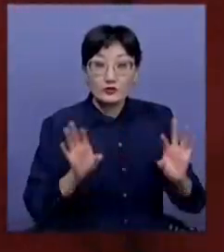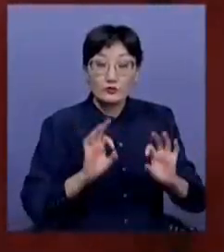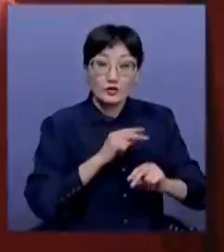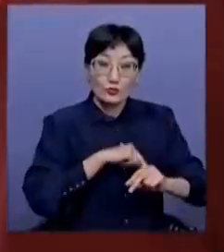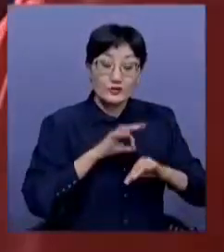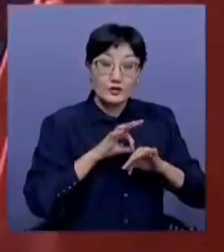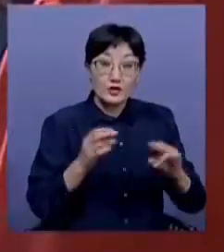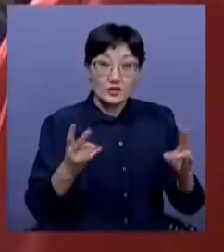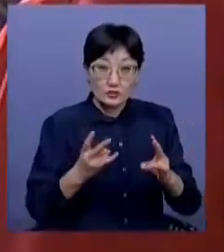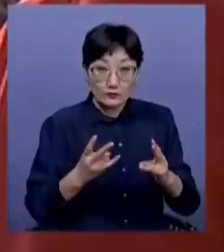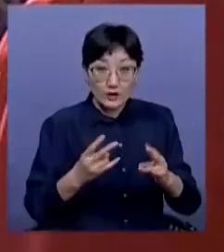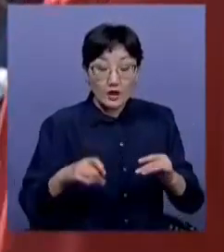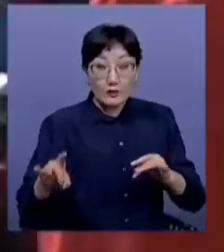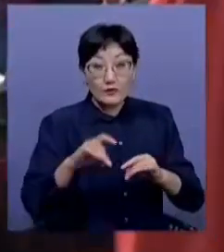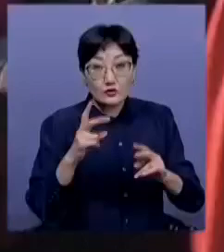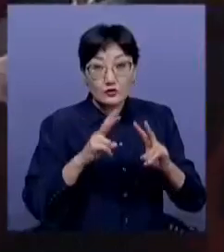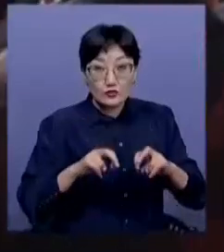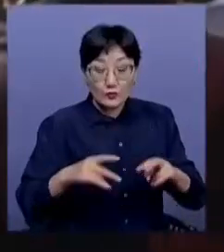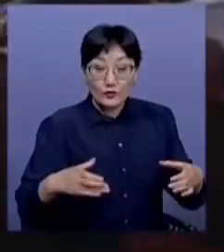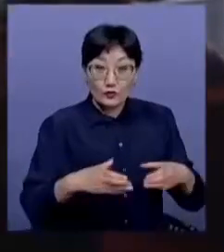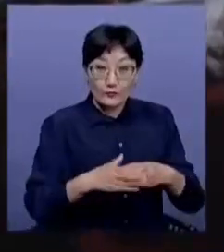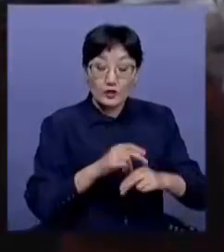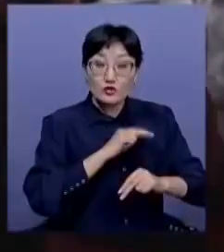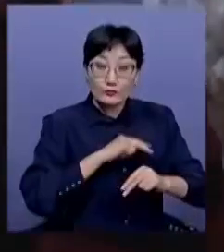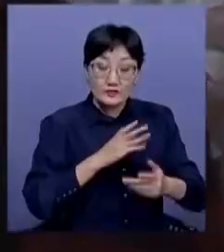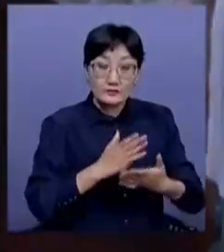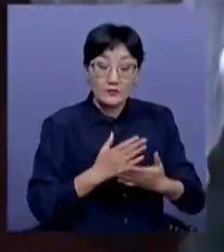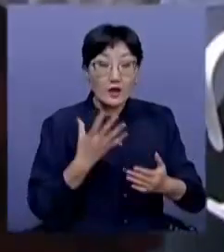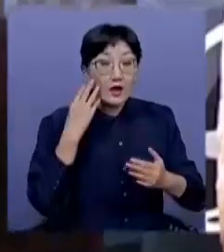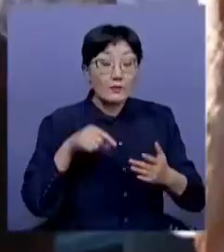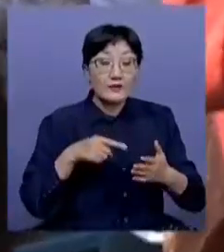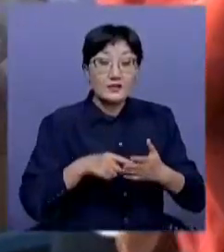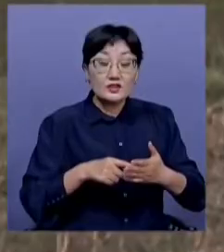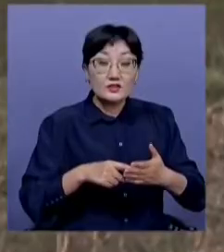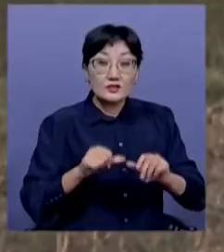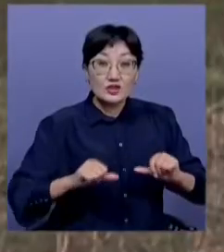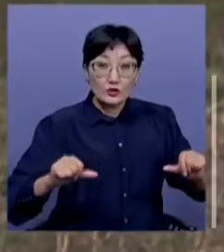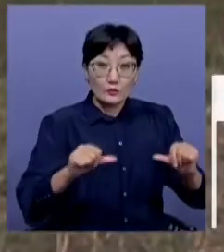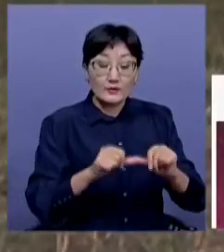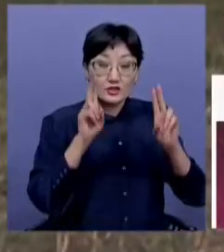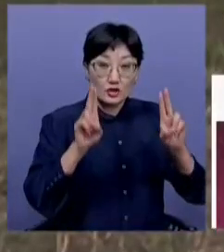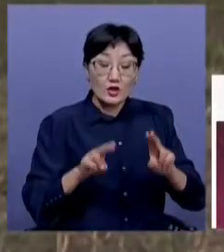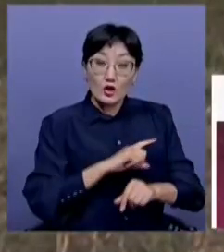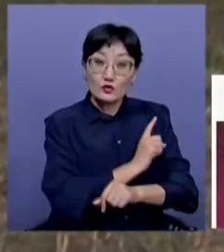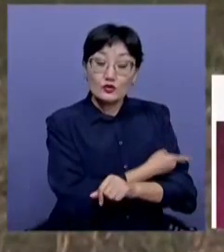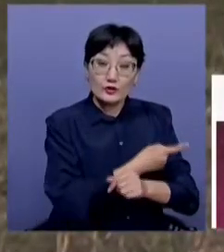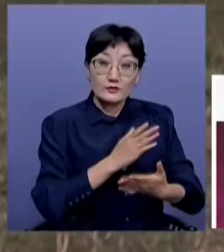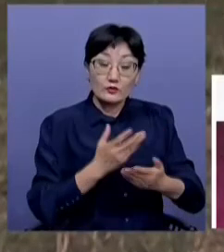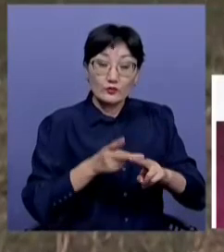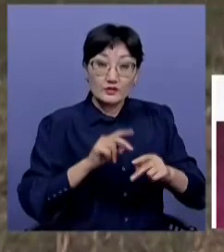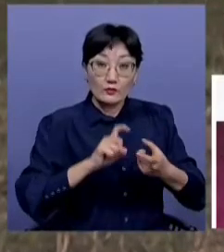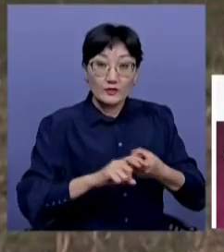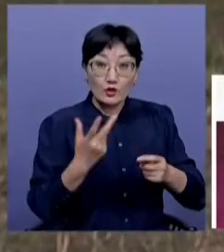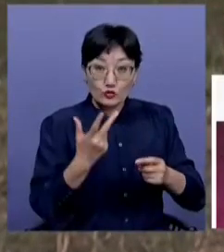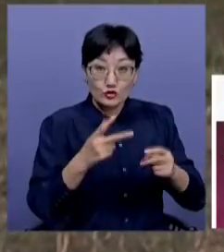жүргізу қажет дейді. Қазір ауданда 3 мобильді топ жұмыс істейді. Алматы қаласында қазір карантиндік шаралар күшейтіліп жатыр. Соған байланысты осы 3 мобильдік